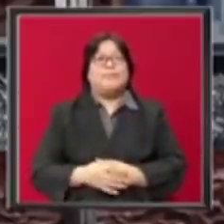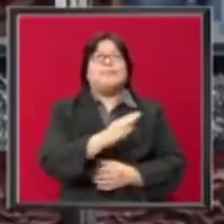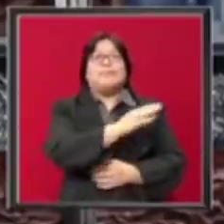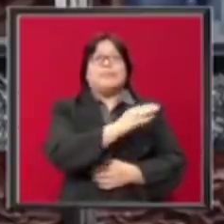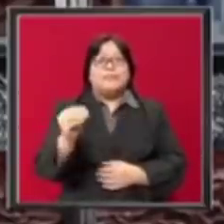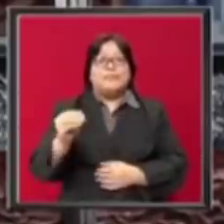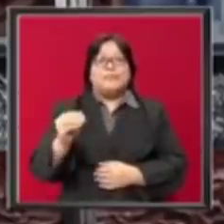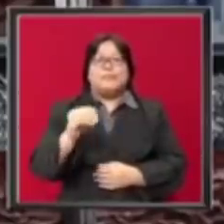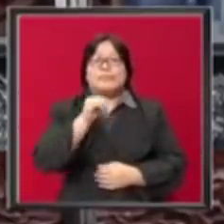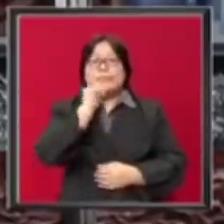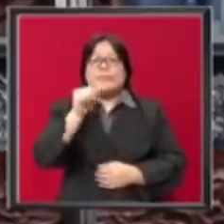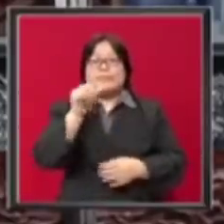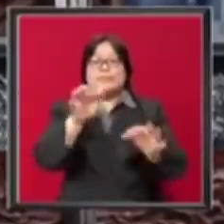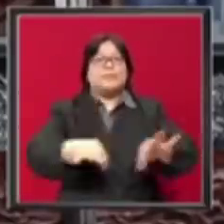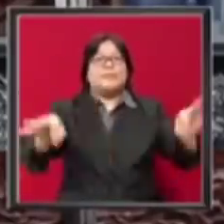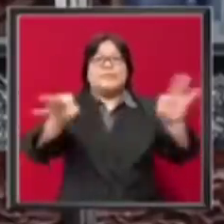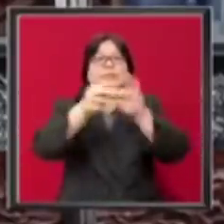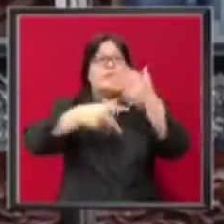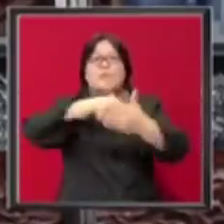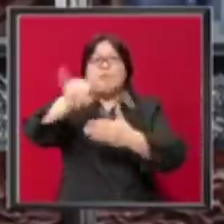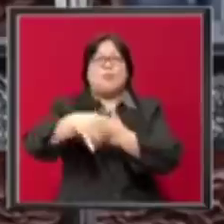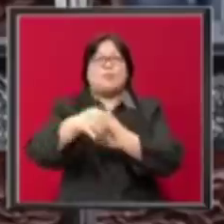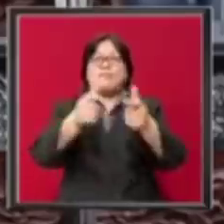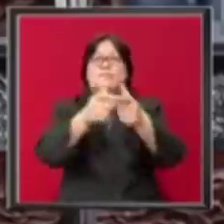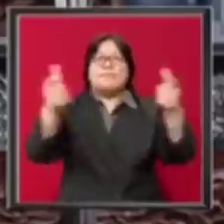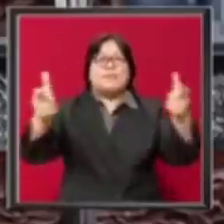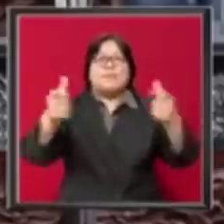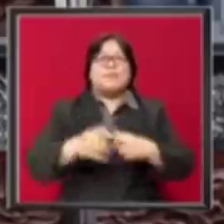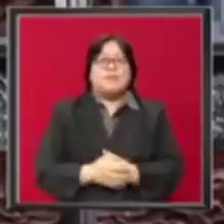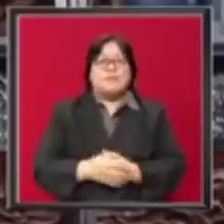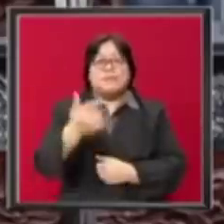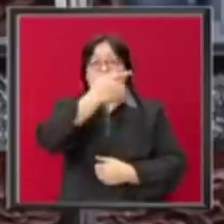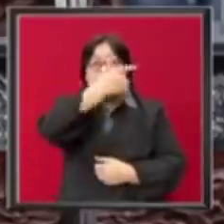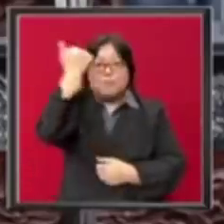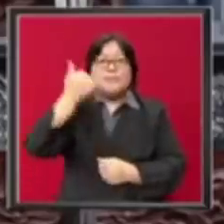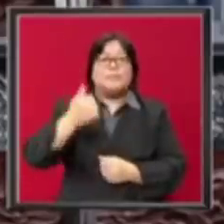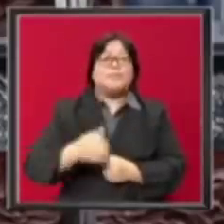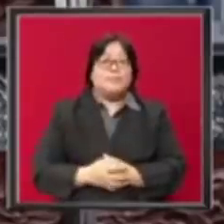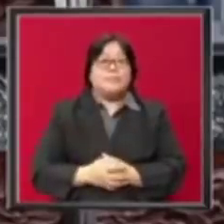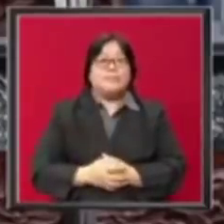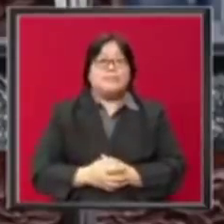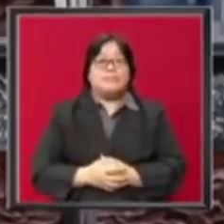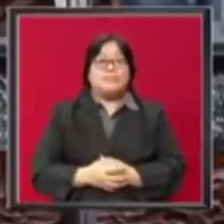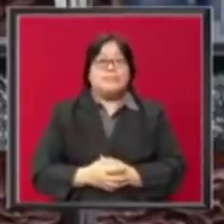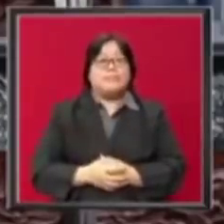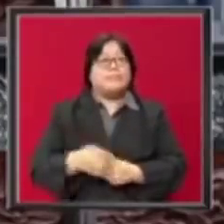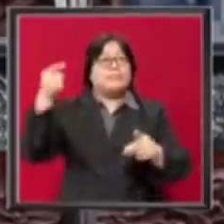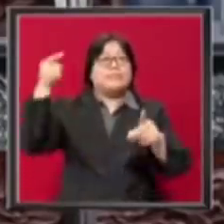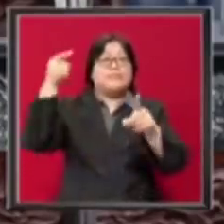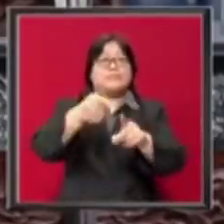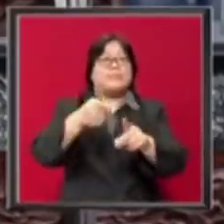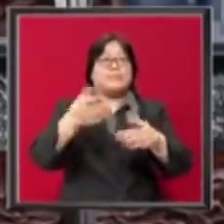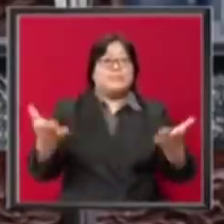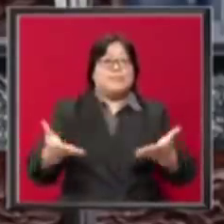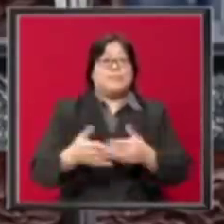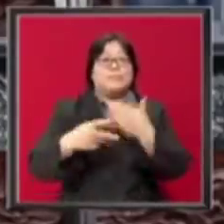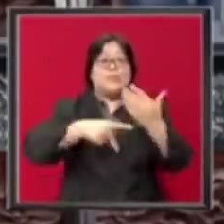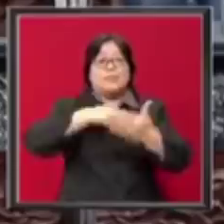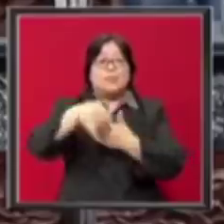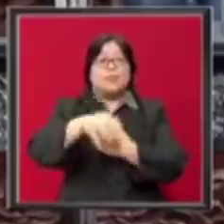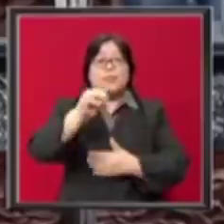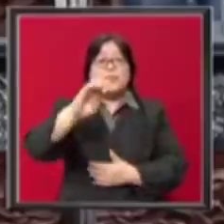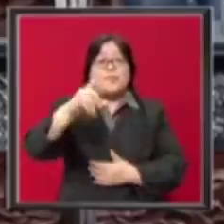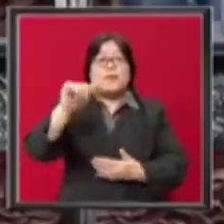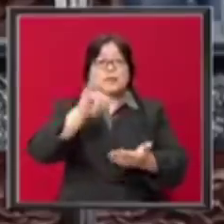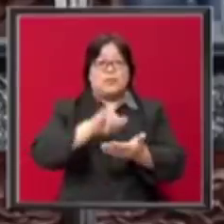dan tidak mengutamakan projek-projek mega, kerana yang ditekankan projek mega